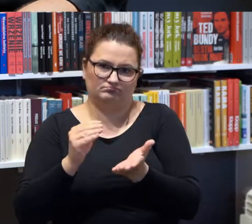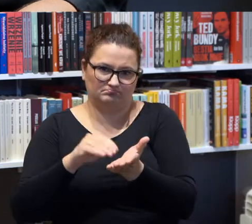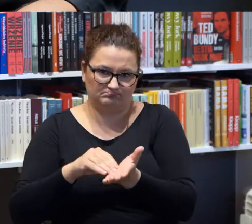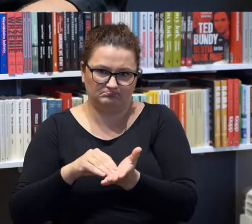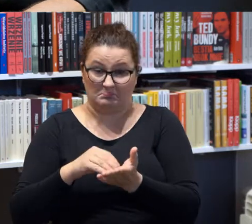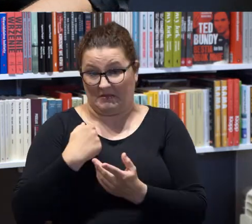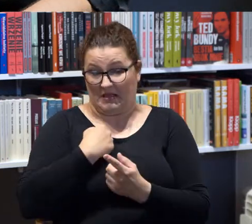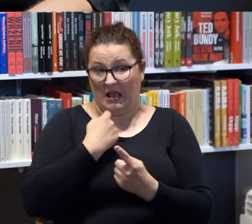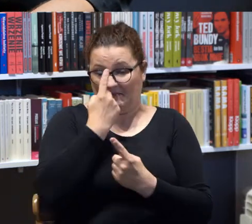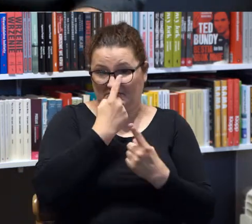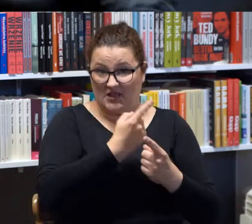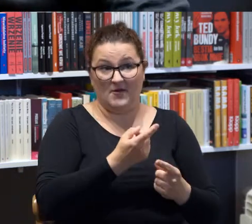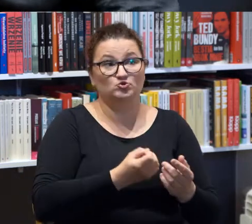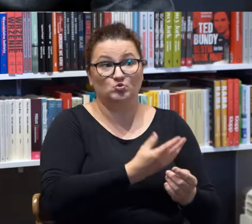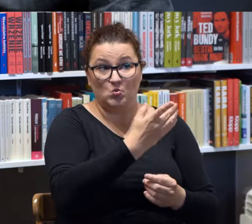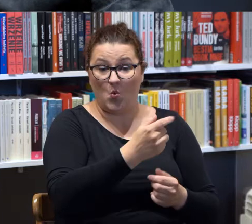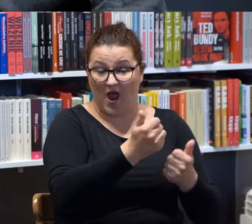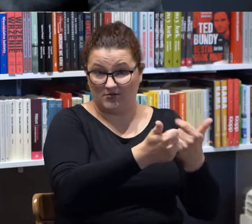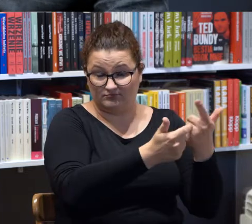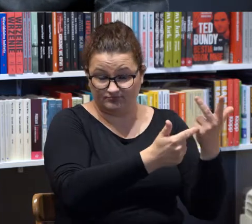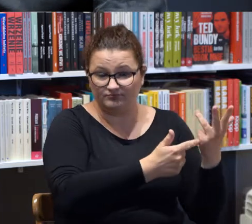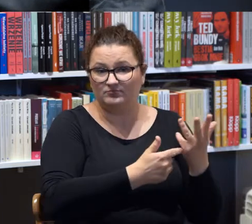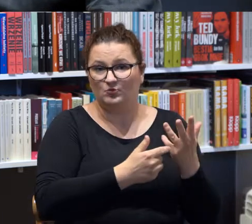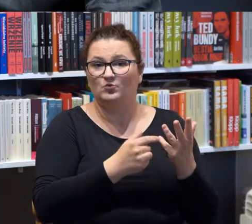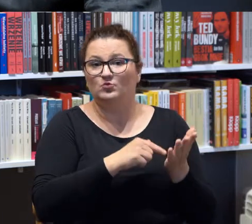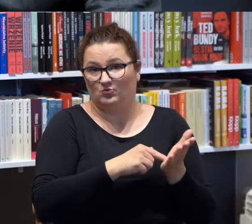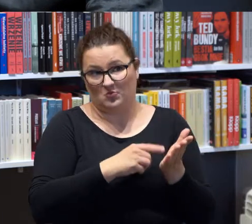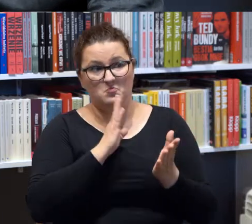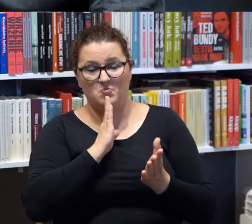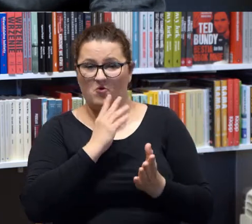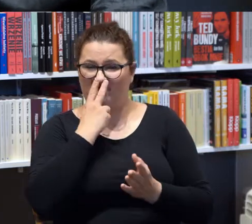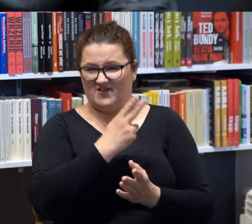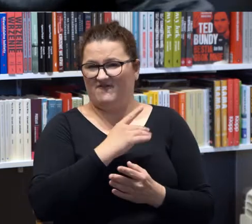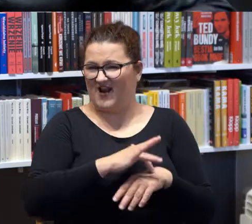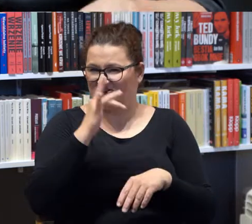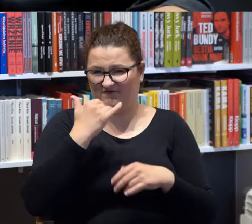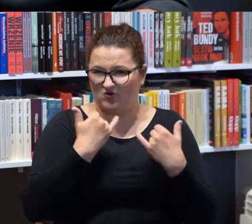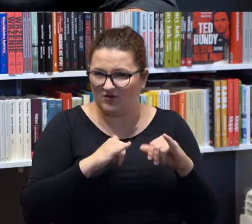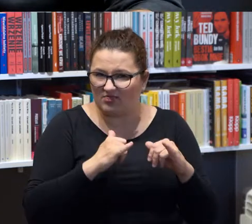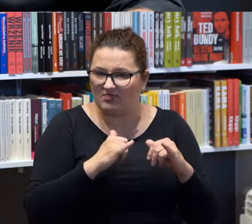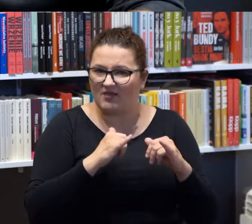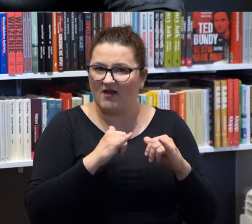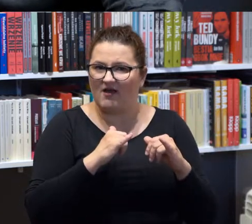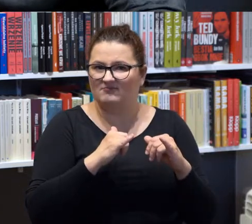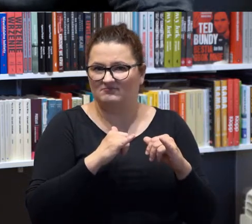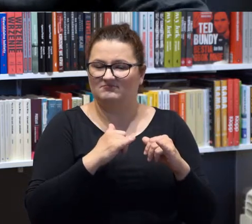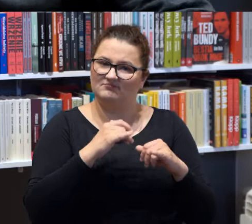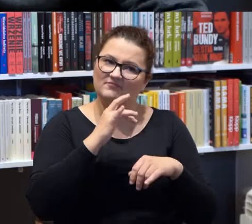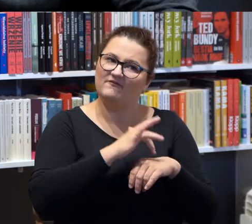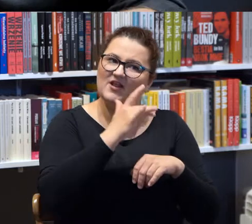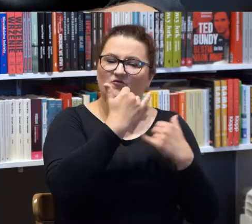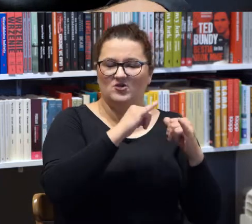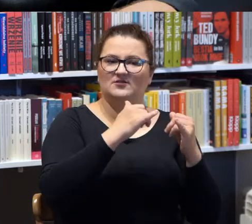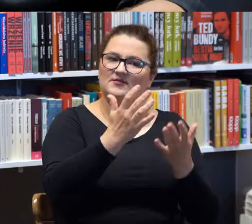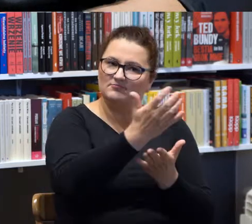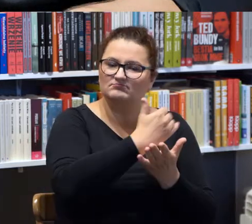czy tego rodzaju źródła nie są też znakiem właśnie jakiejś takiej innej wrażliwości w myśleniu o jednostkach. Nie? To znaczy, że